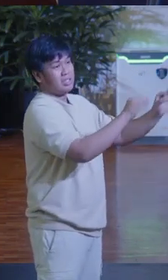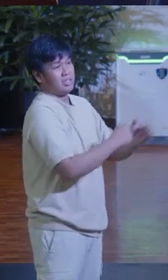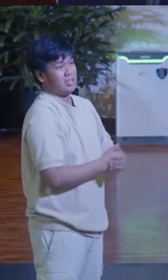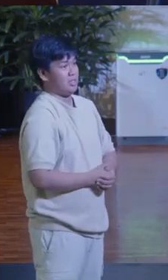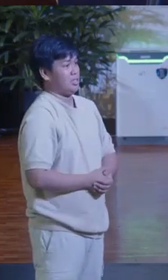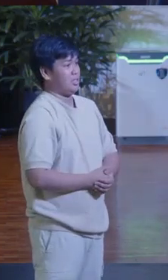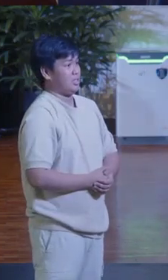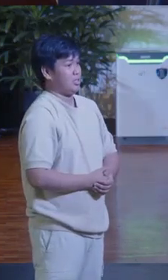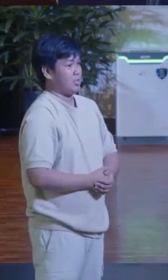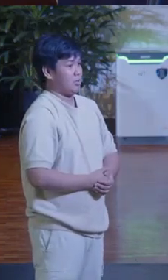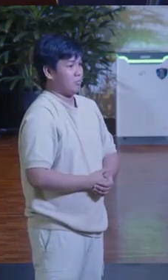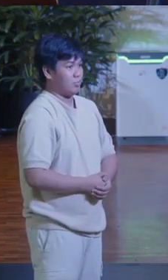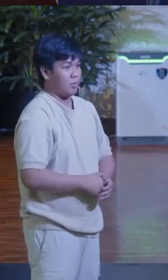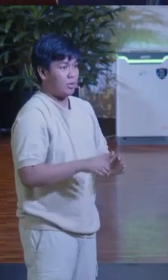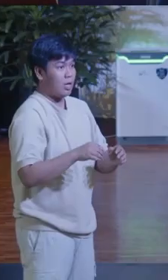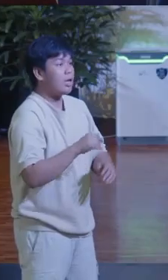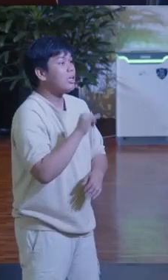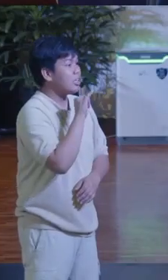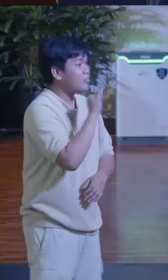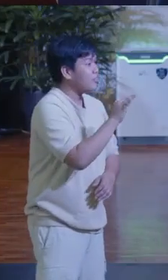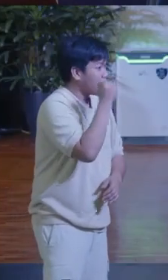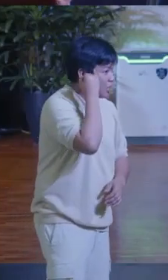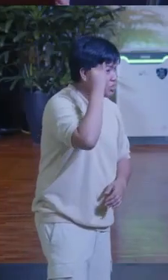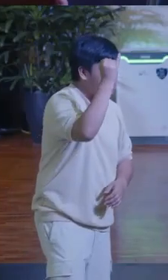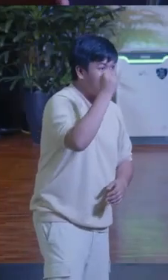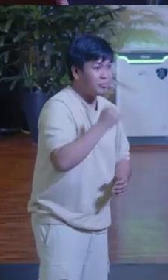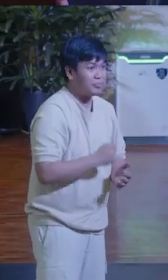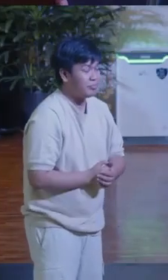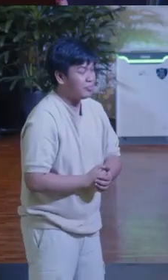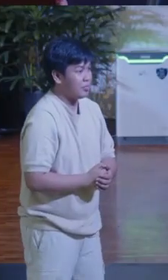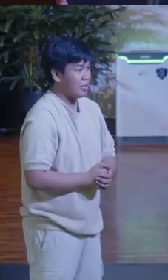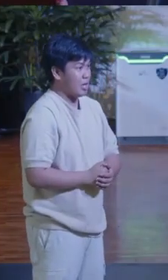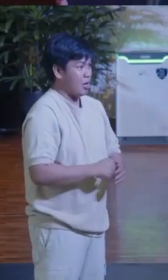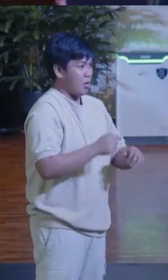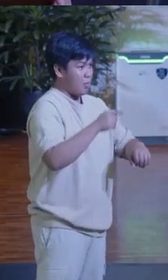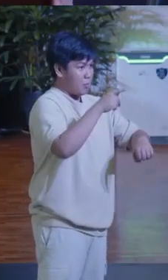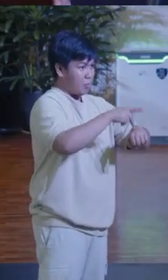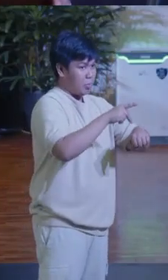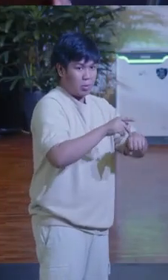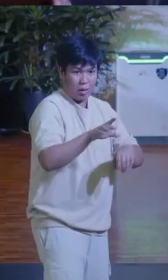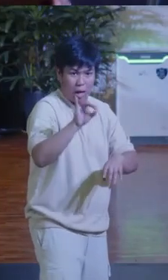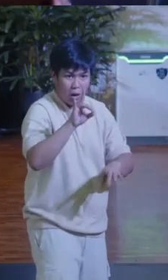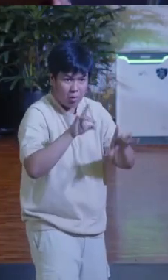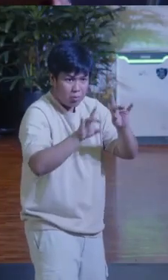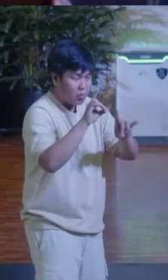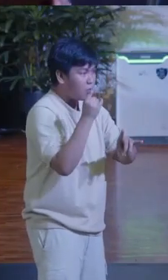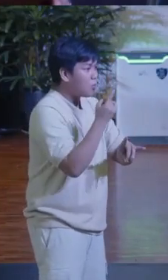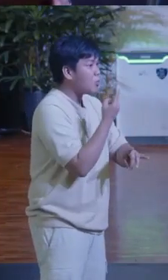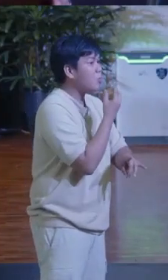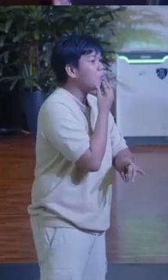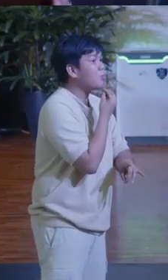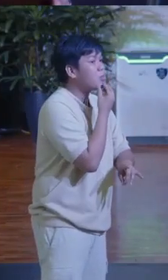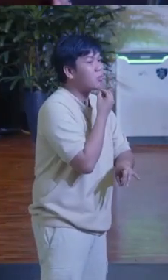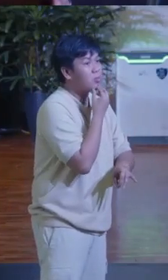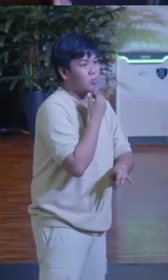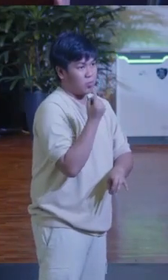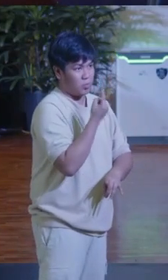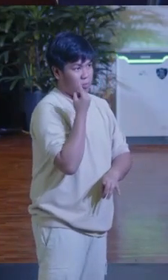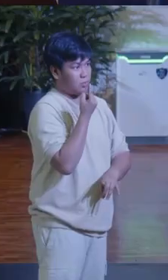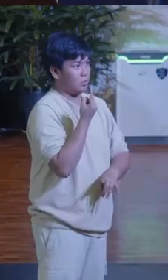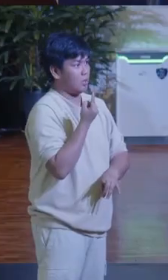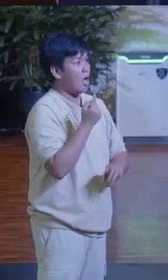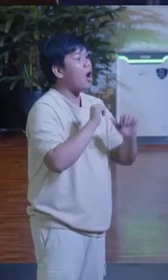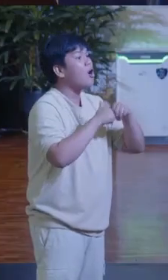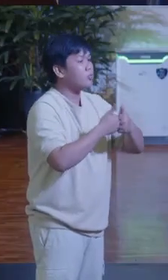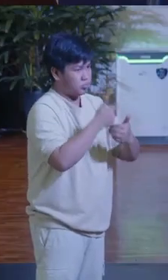ano. Alam niyo, marami talagang natitisod sa pagkain. No? Kahit nung